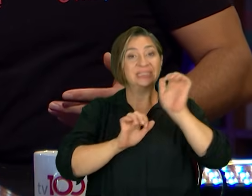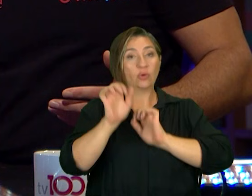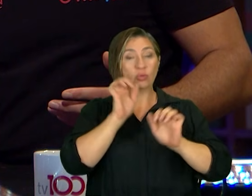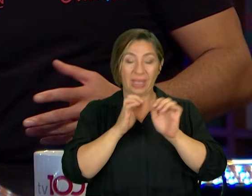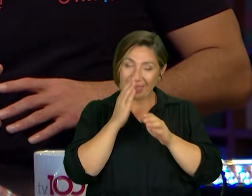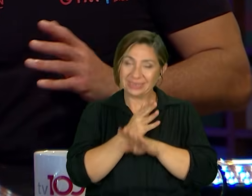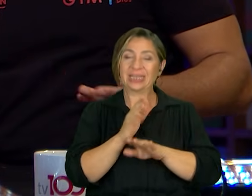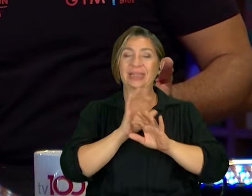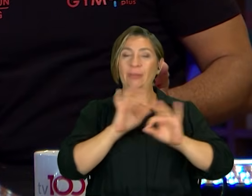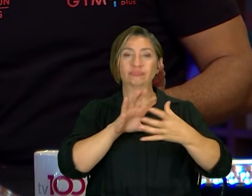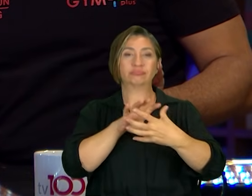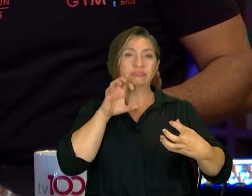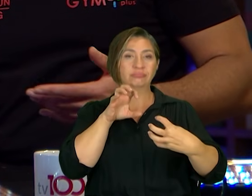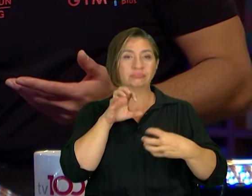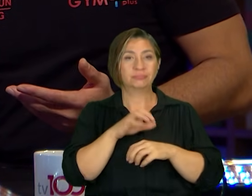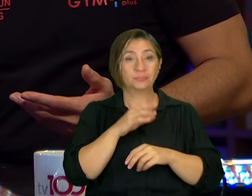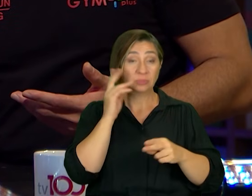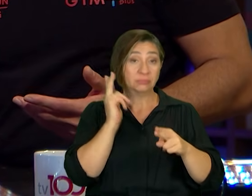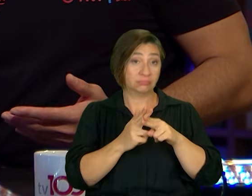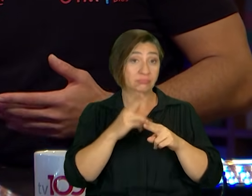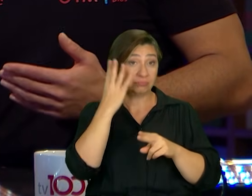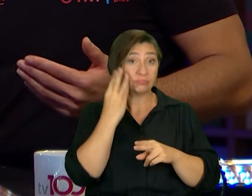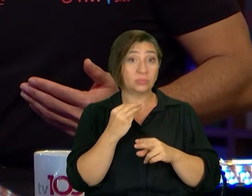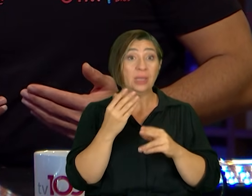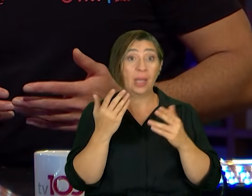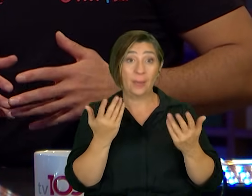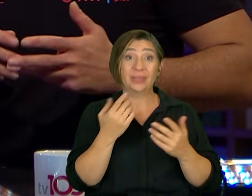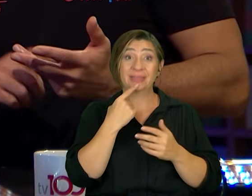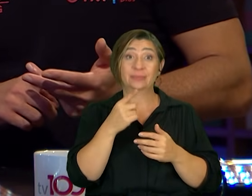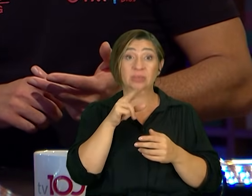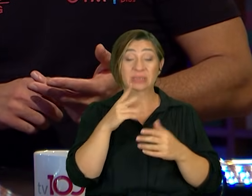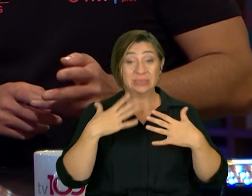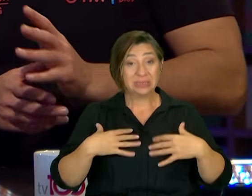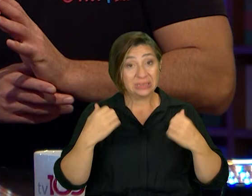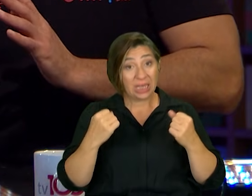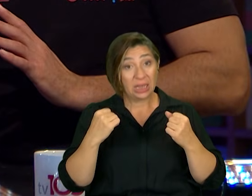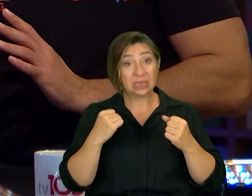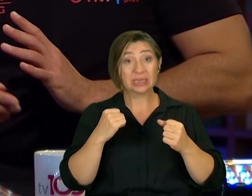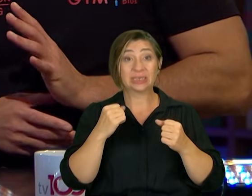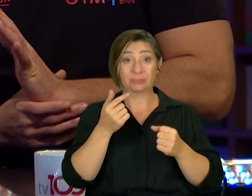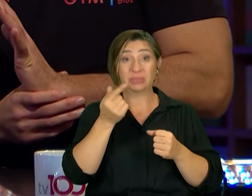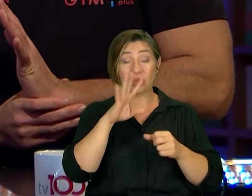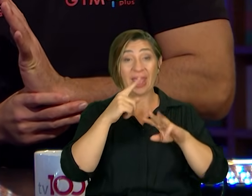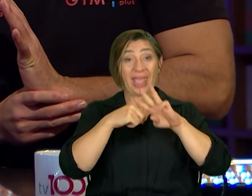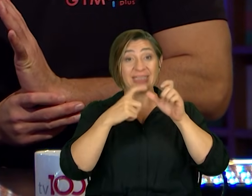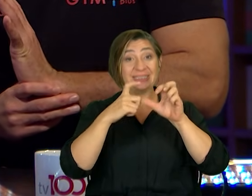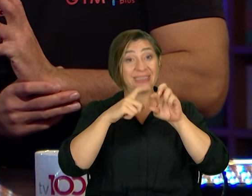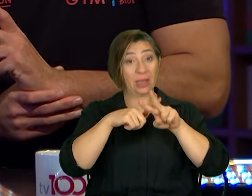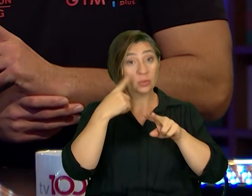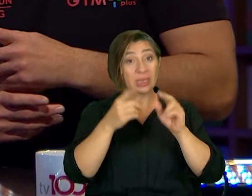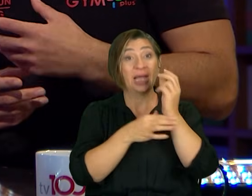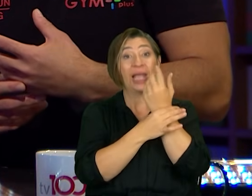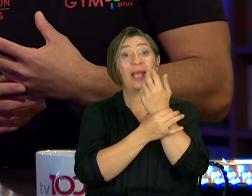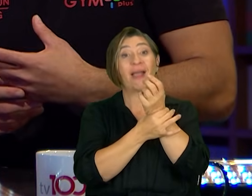etkili gerçekten. Kısa sürede öğrenebiliyorsunuz. Dinamik bir sistem. Ama dediğim gibi hani sağlık yönü, kas biraz sonra Esra gösterecek mesela. Kas